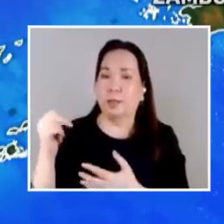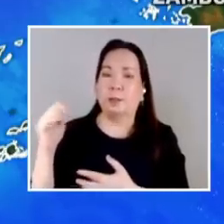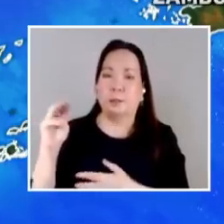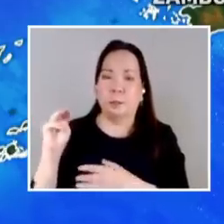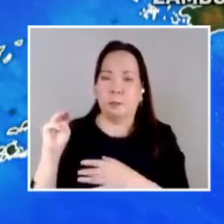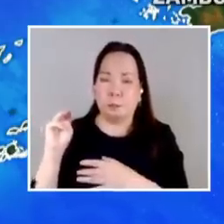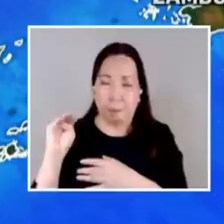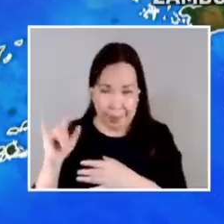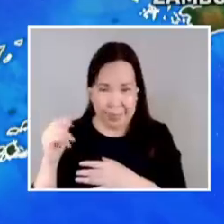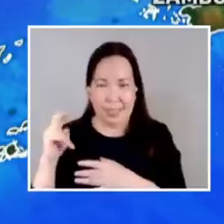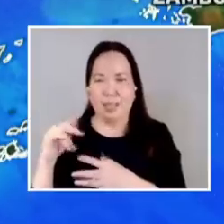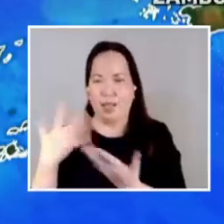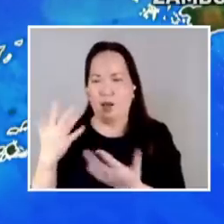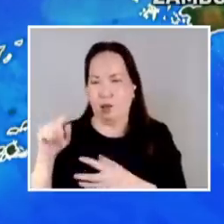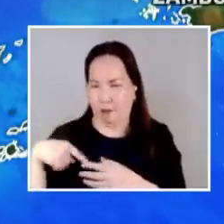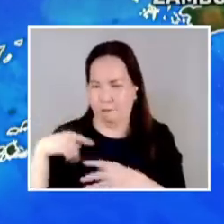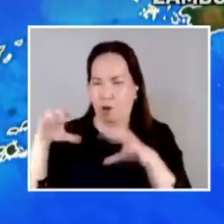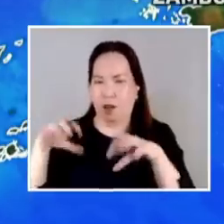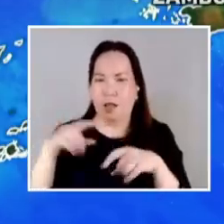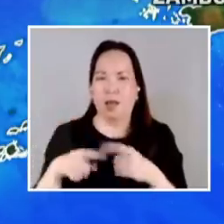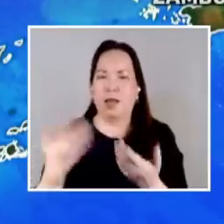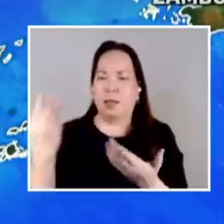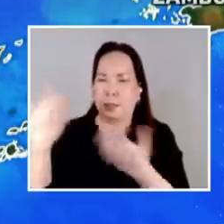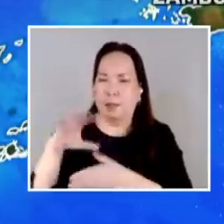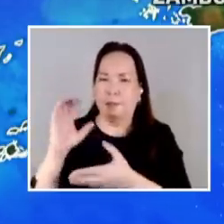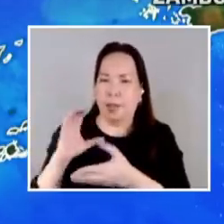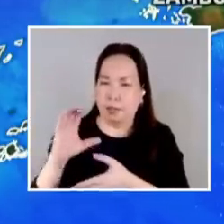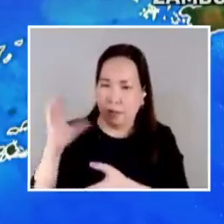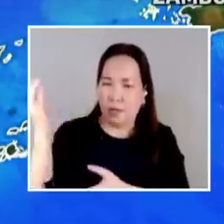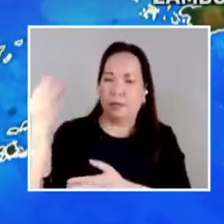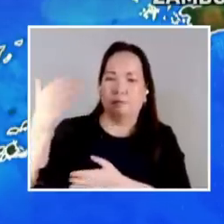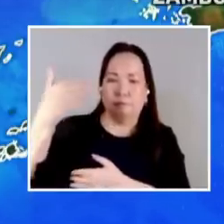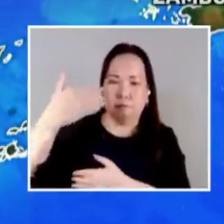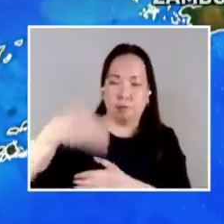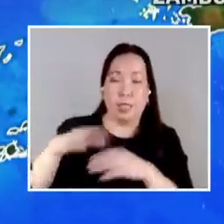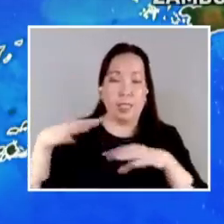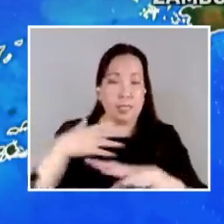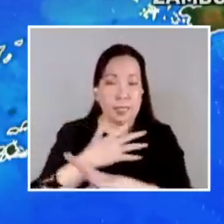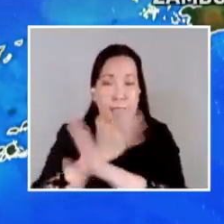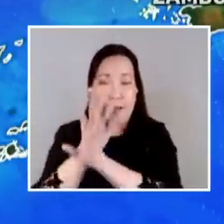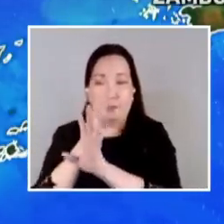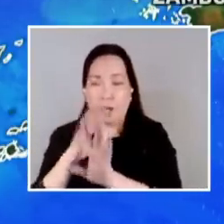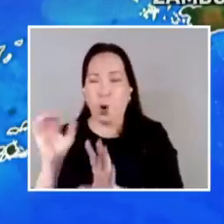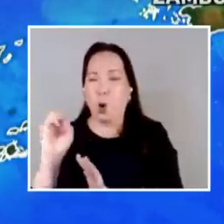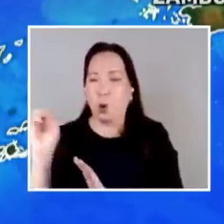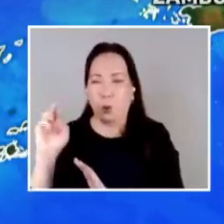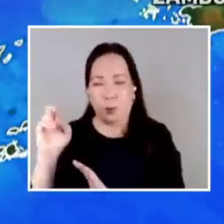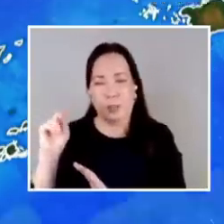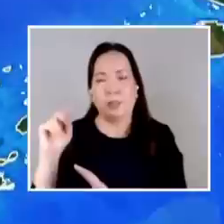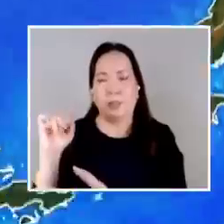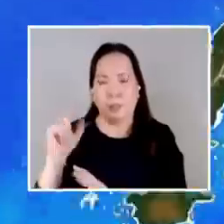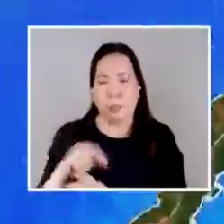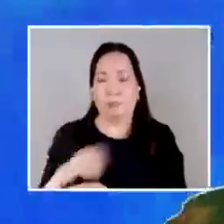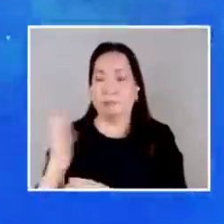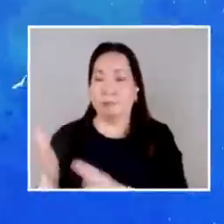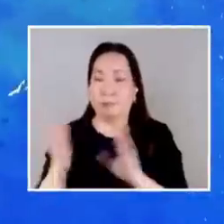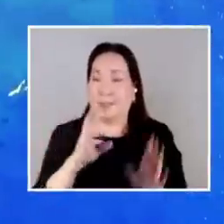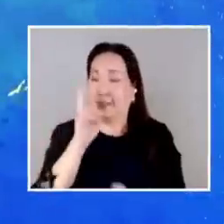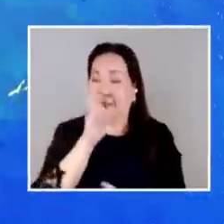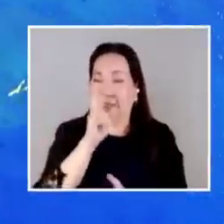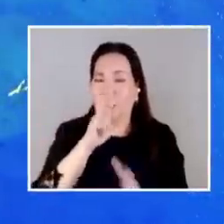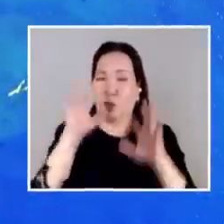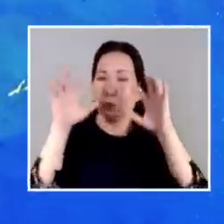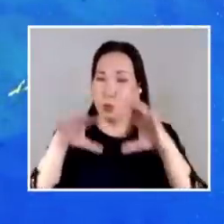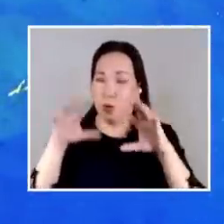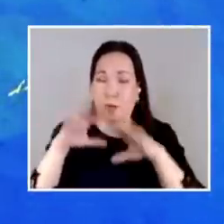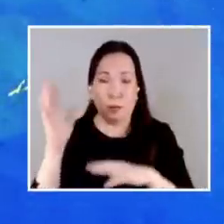may ulan pa sa gabi sa Caraga, Soxargen at Davao Region, lalo po sa Davao Oriental. Sa Visayas, maulan na sa umaga dito